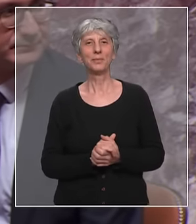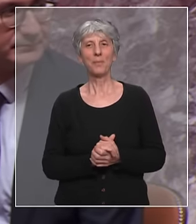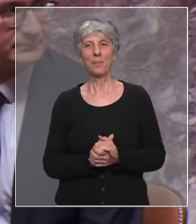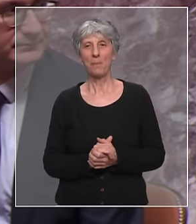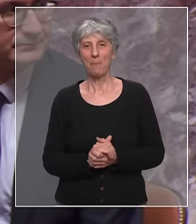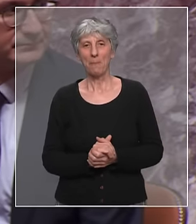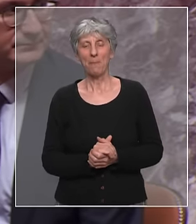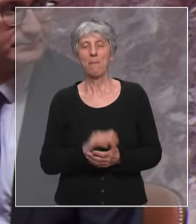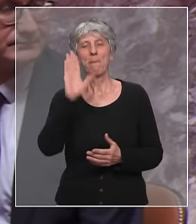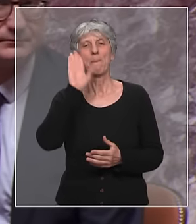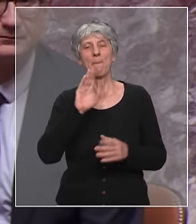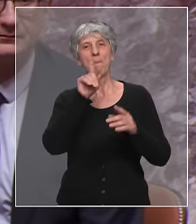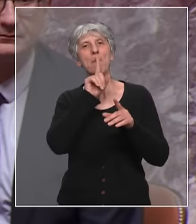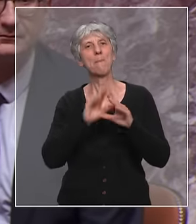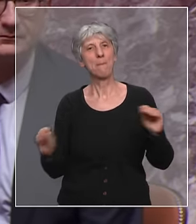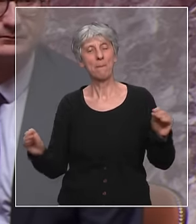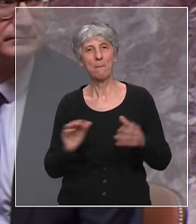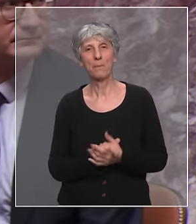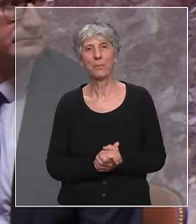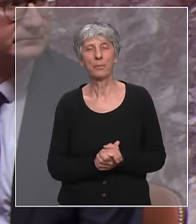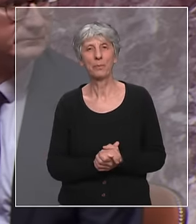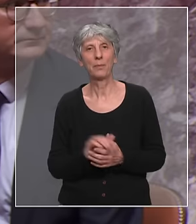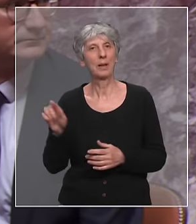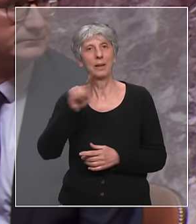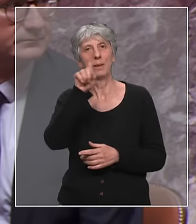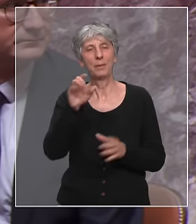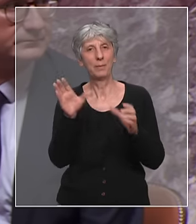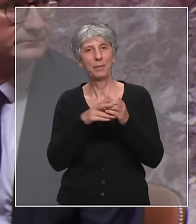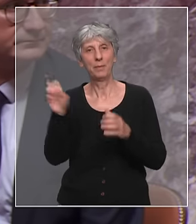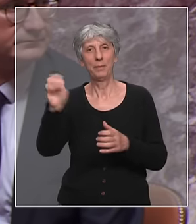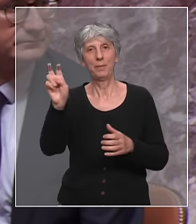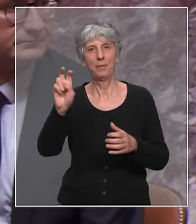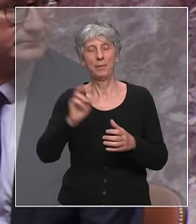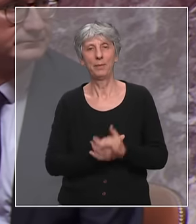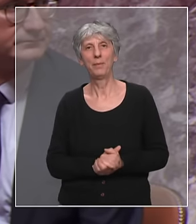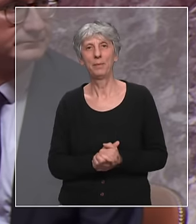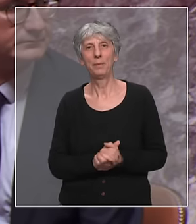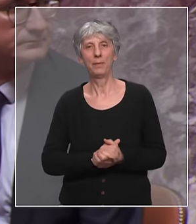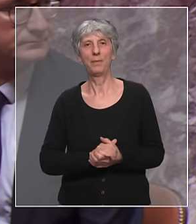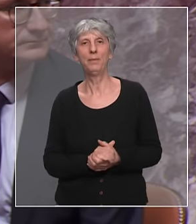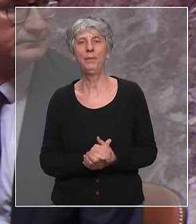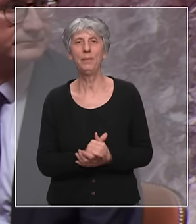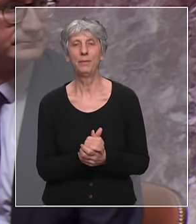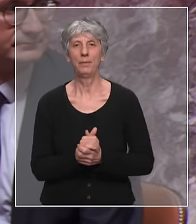S'il vous plaît, un peu de silence. La parole est à madame Marie-Charlotte Garin pour le groupe écologiste.